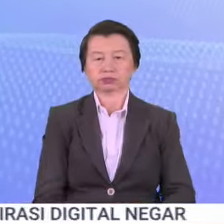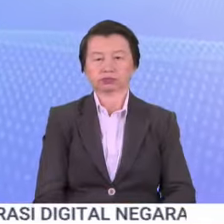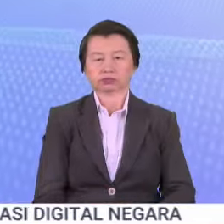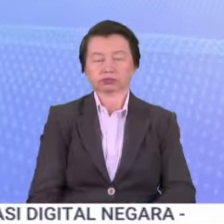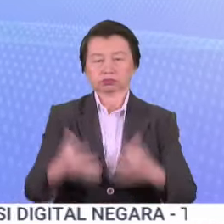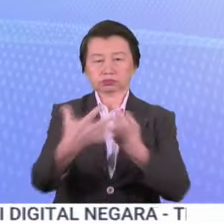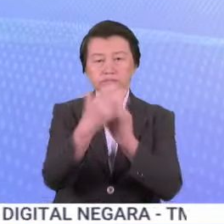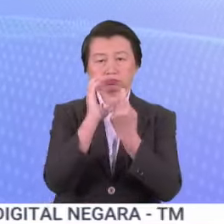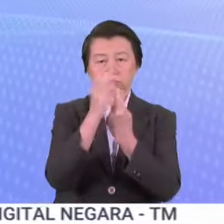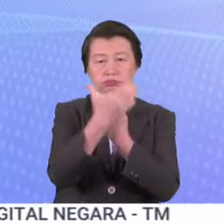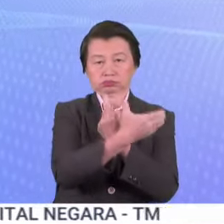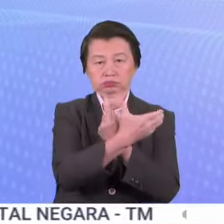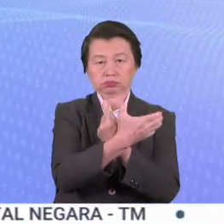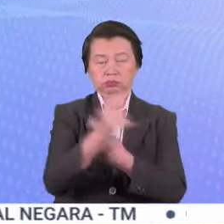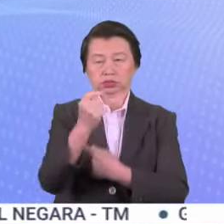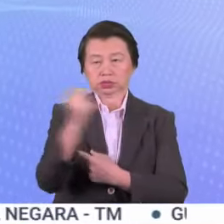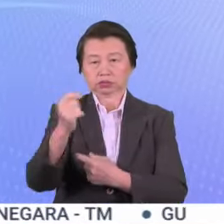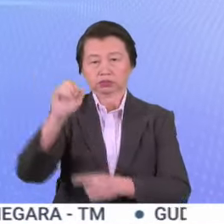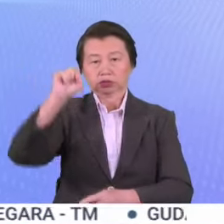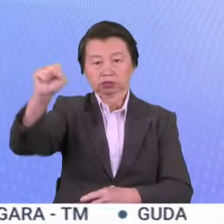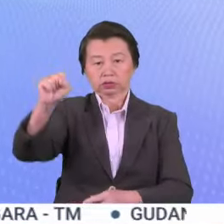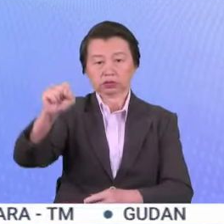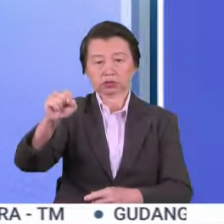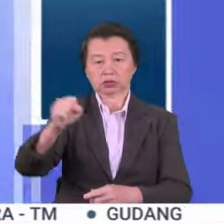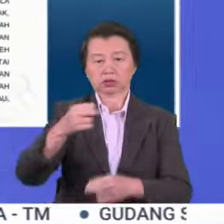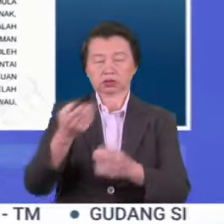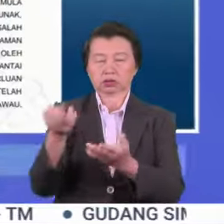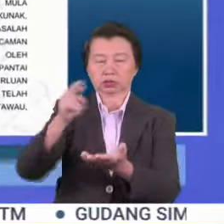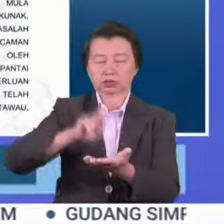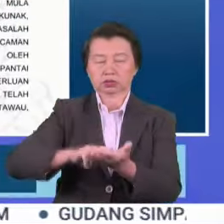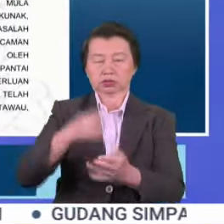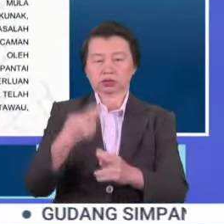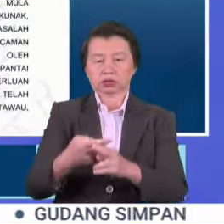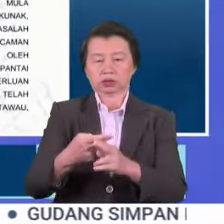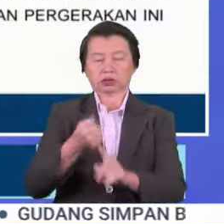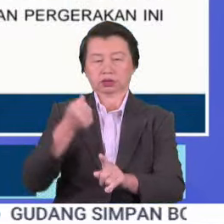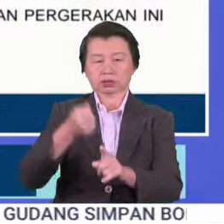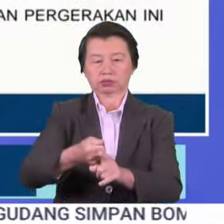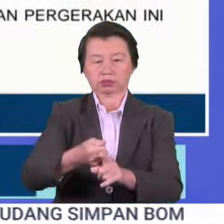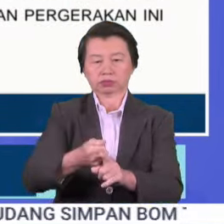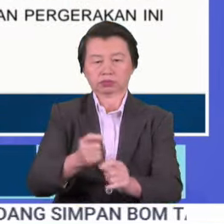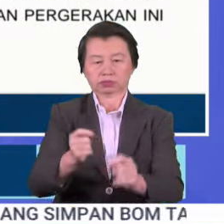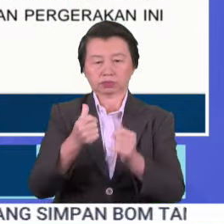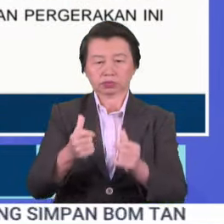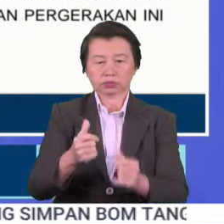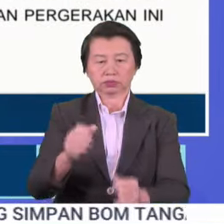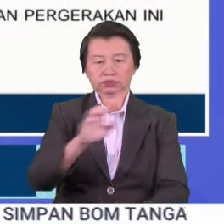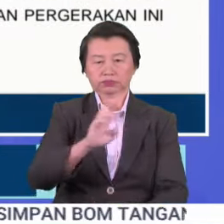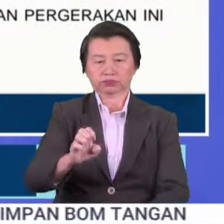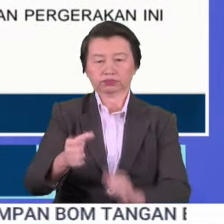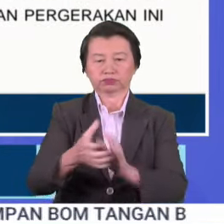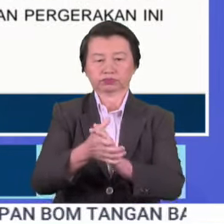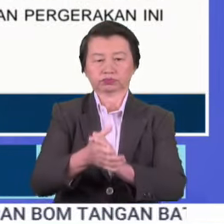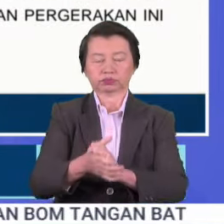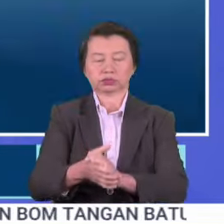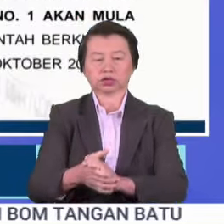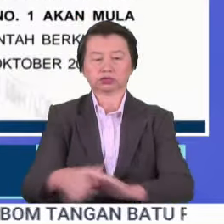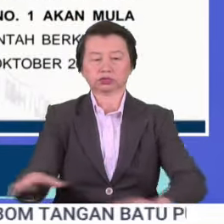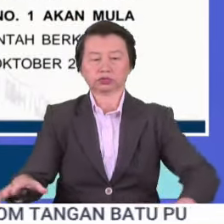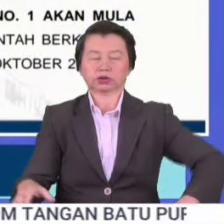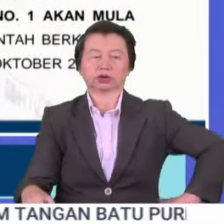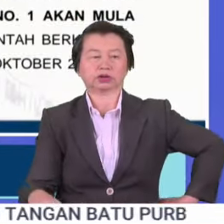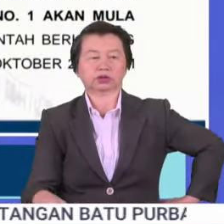Perintah berkurung di kawasan Pantai Timur Perairan Sabah dijenamakan semula kepada Perintah Kawalan Pergerakan Eastern Sabah Safety Zone,